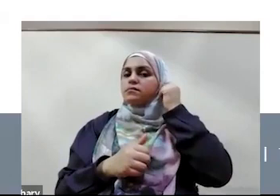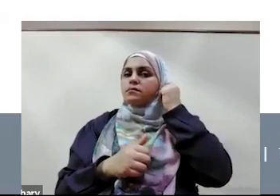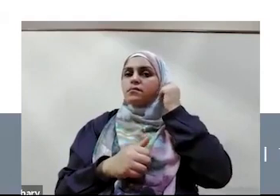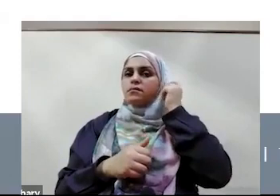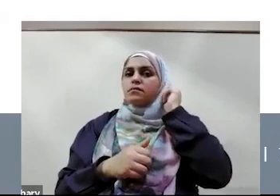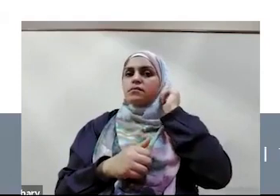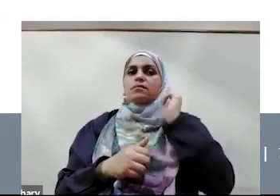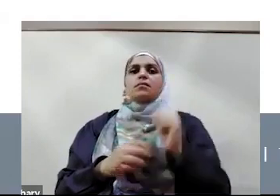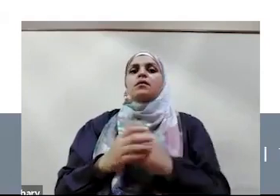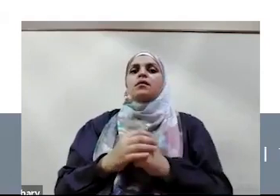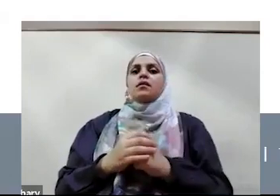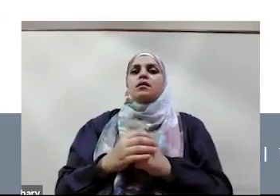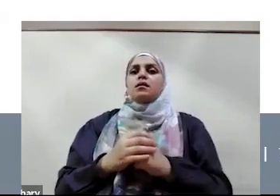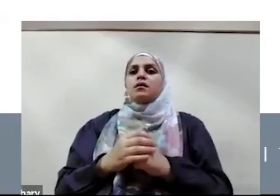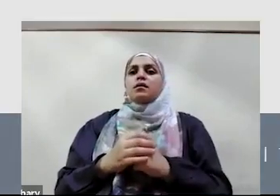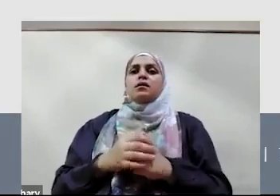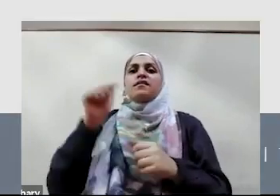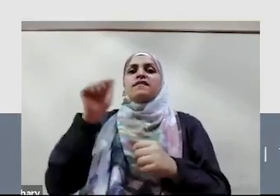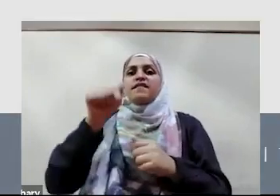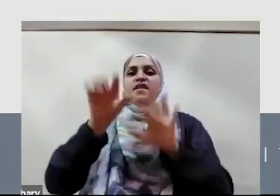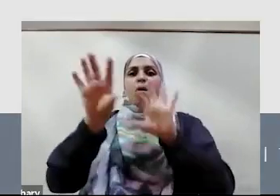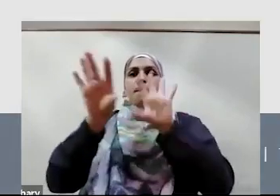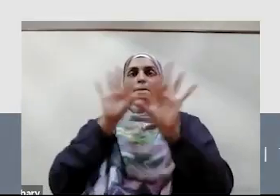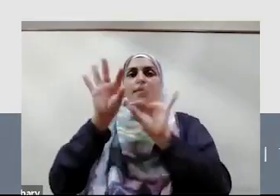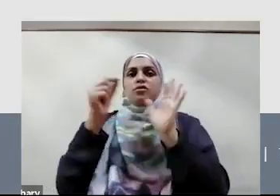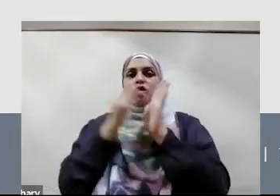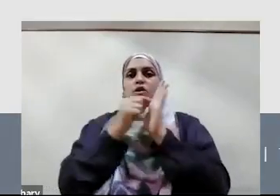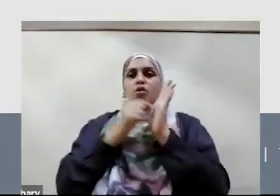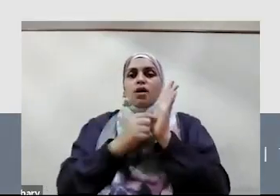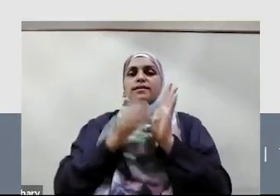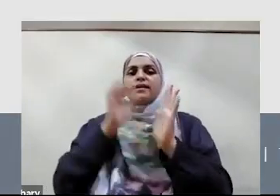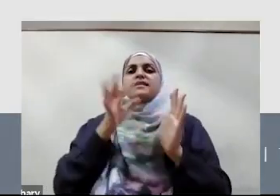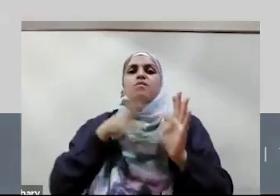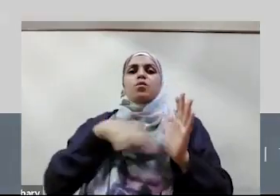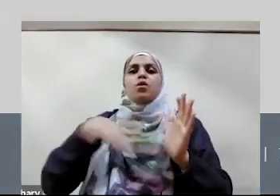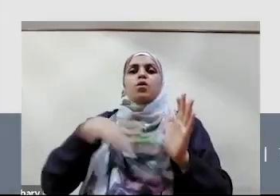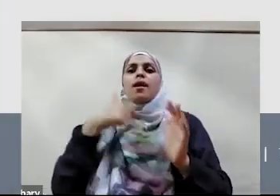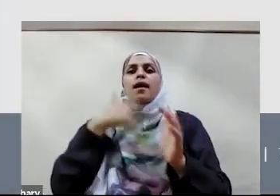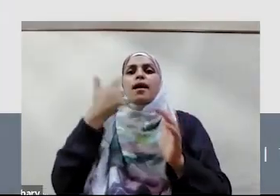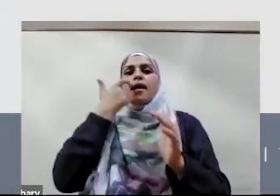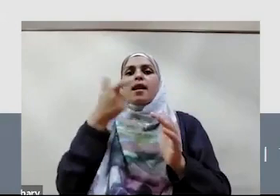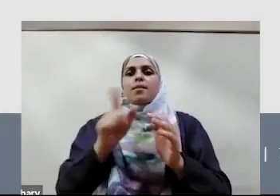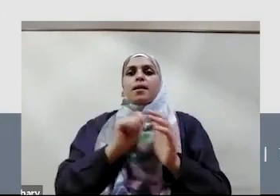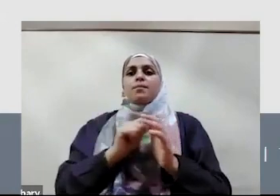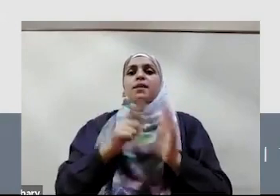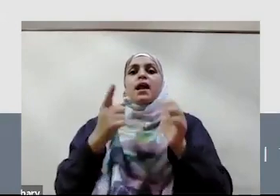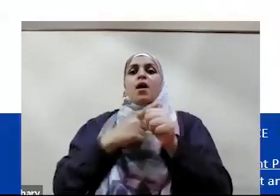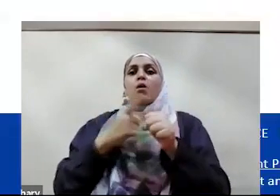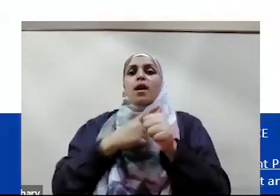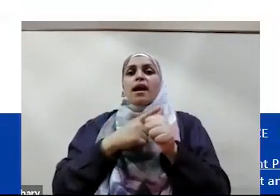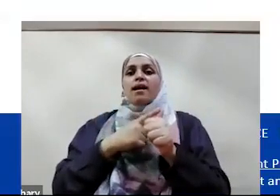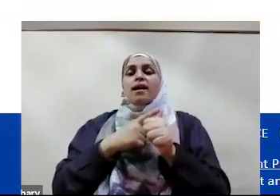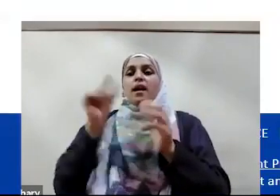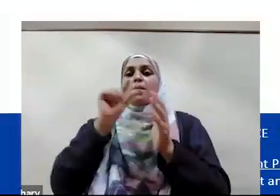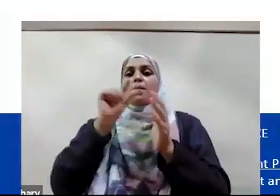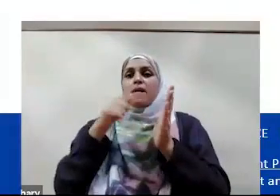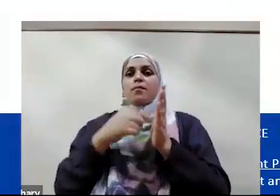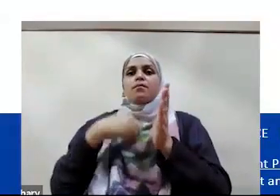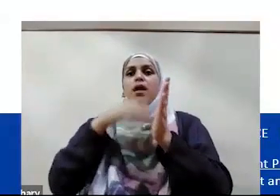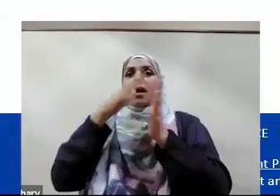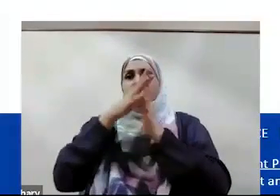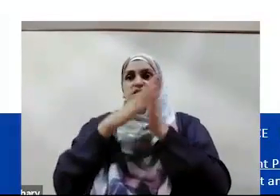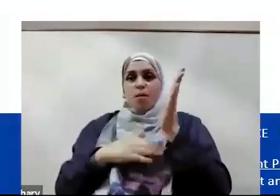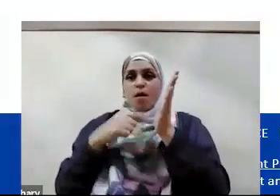في بس بعض النقط اللي محتاجين نبقى ناخد بالنا منها. أول حاجة الأبليكيشن طبعا بيتملي باللغة الإنجليزية